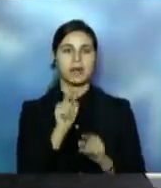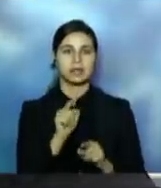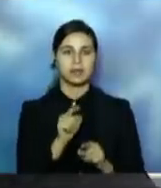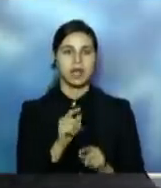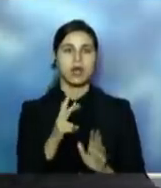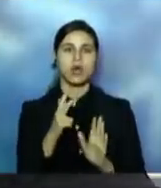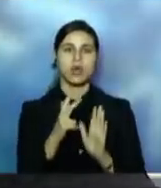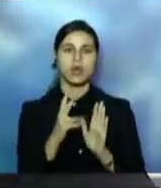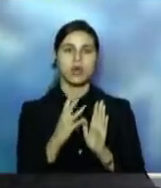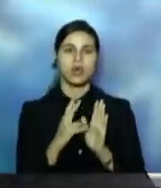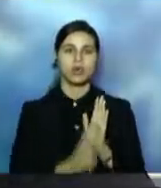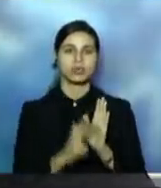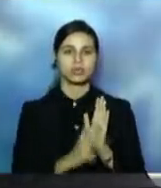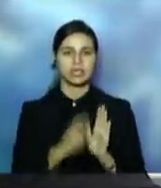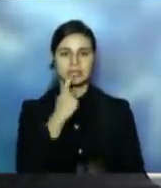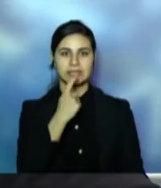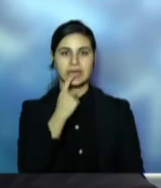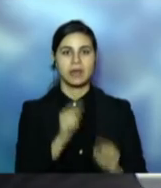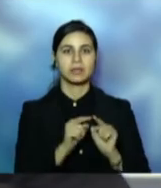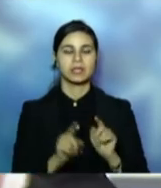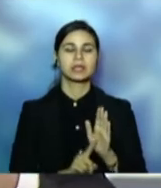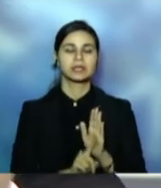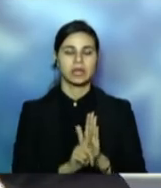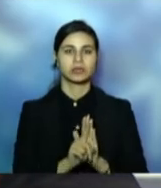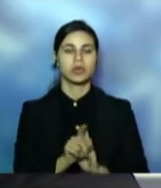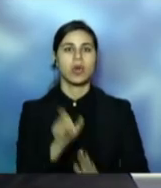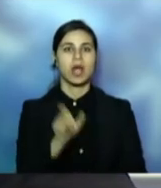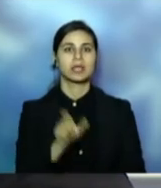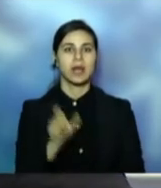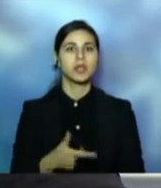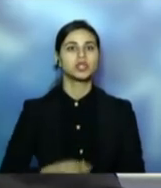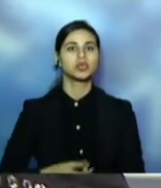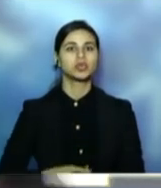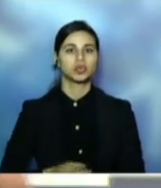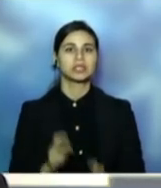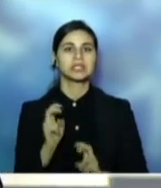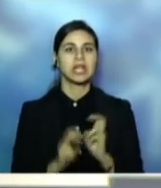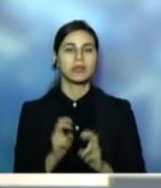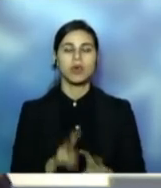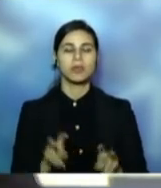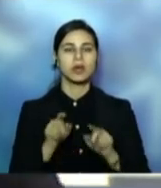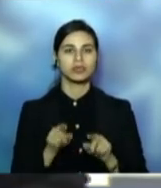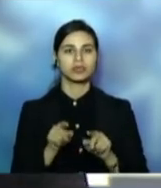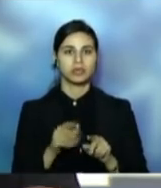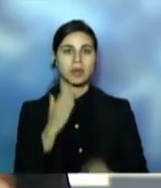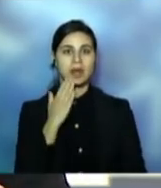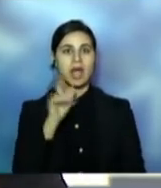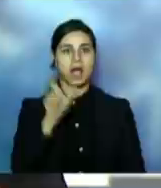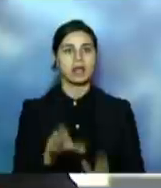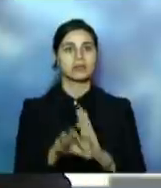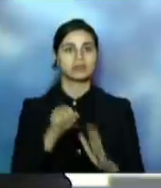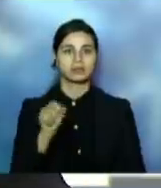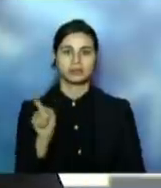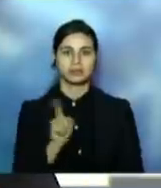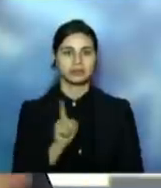სადღაც 80-იანი წლებიდან დაიწყო ადამიანის ინსულინის წარმოება. რას ნიშნავს? განამართლა ადამიანის